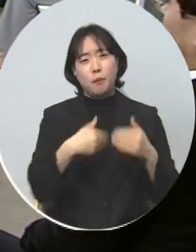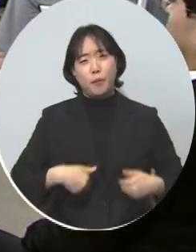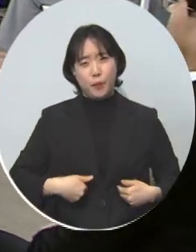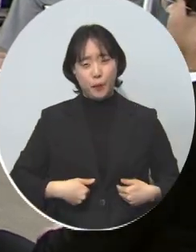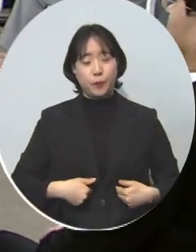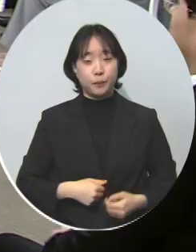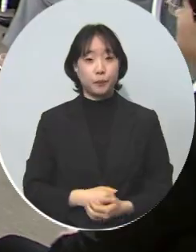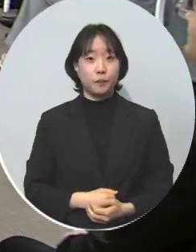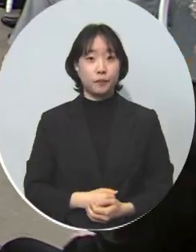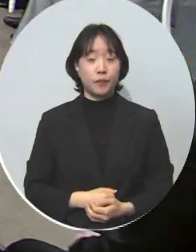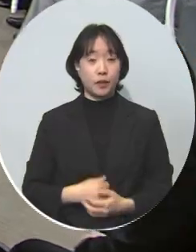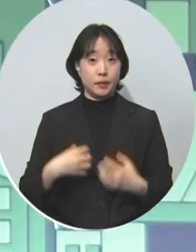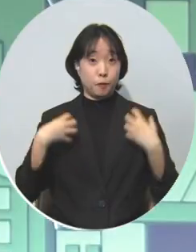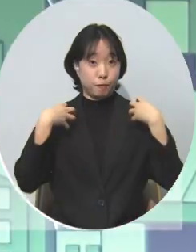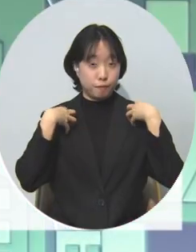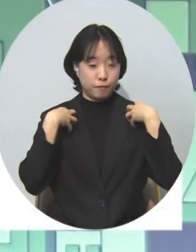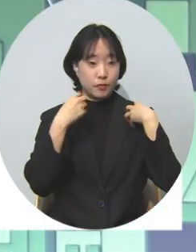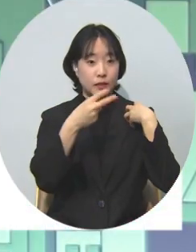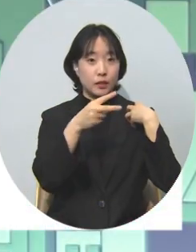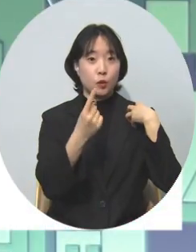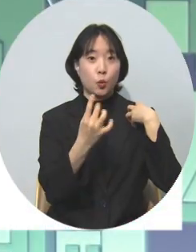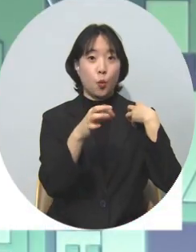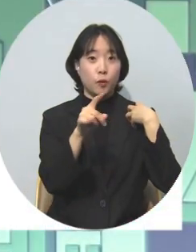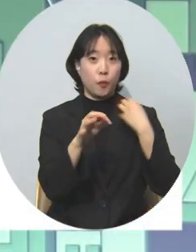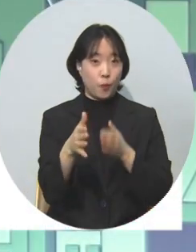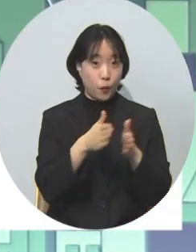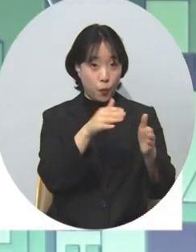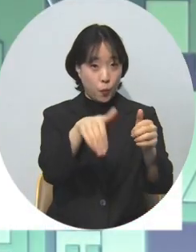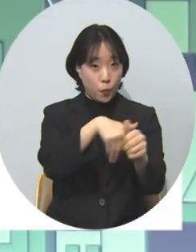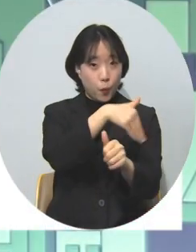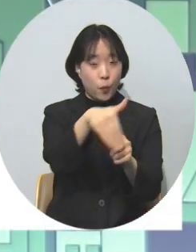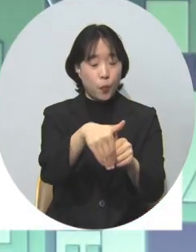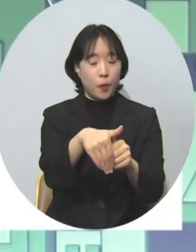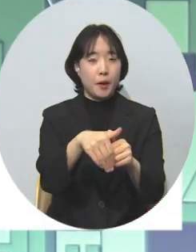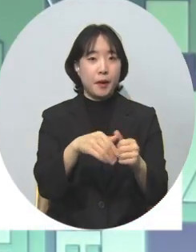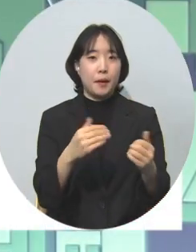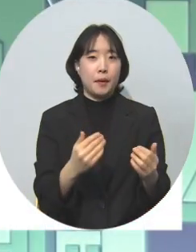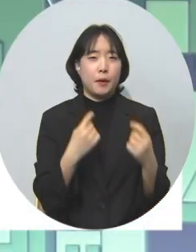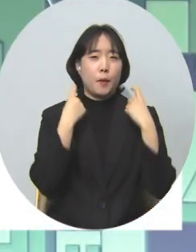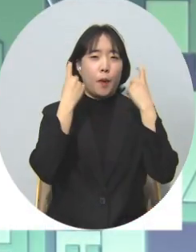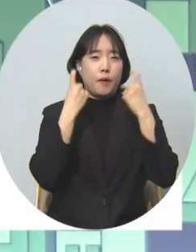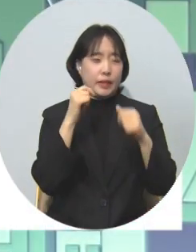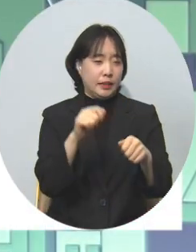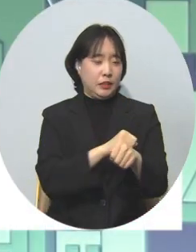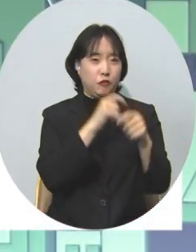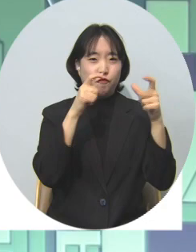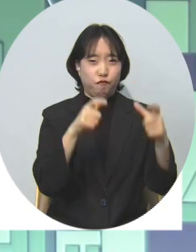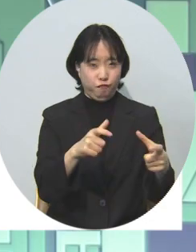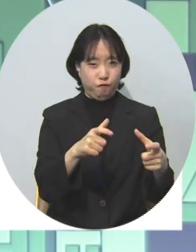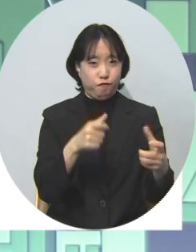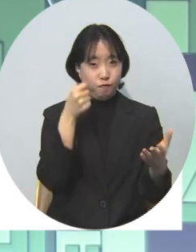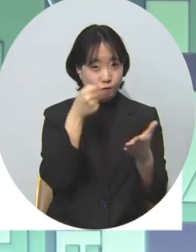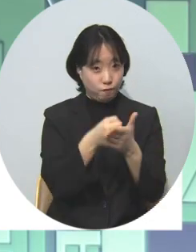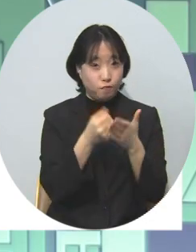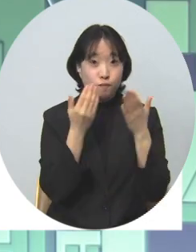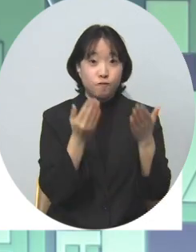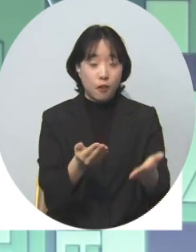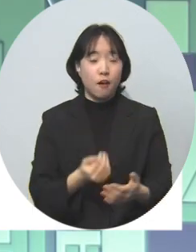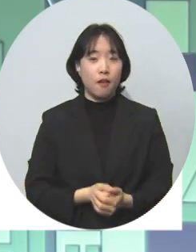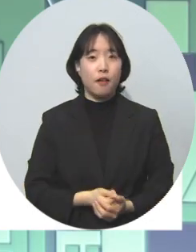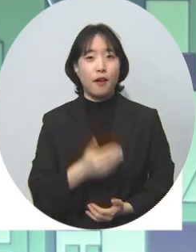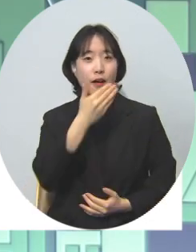관광 특구 지정을 추진합니다 동성로 일대를 대구 최초에 관광 특구로 지정하여